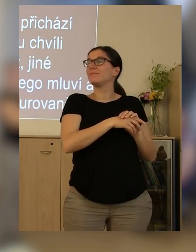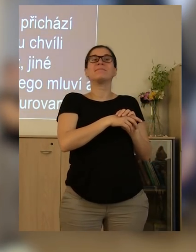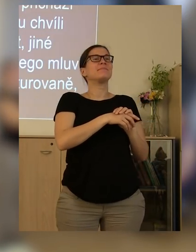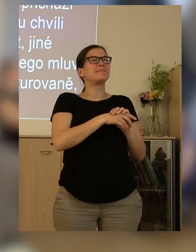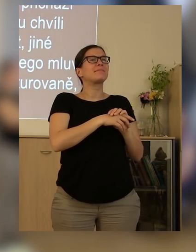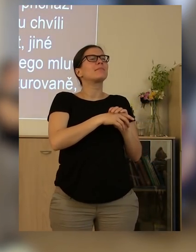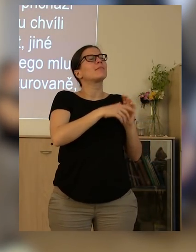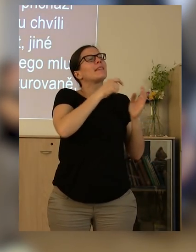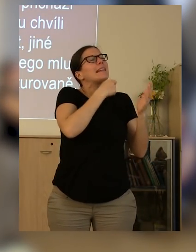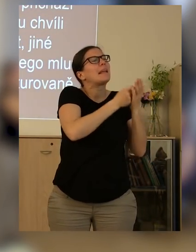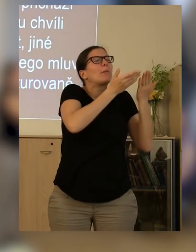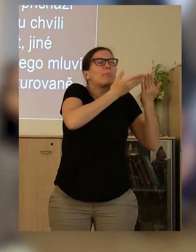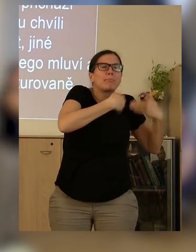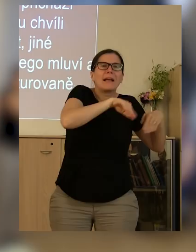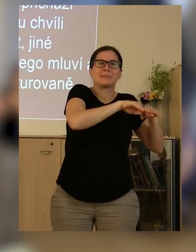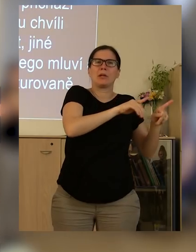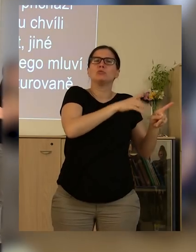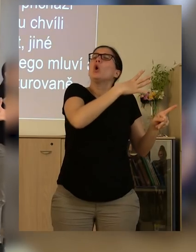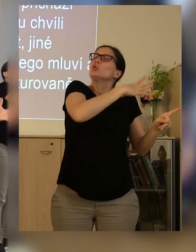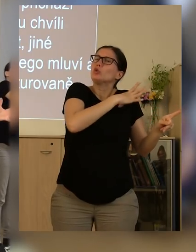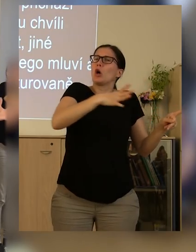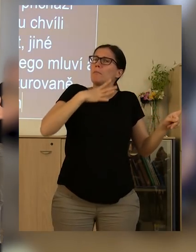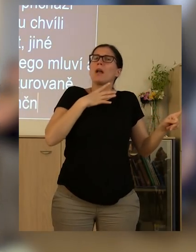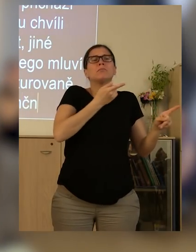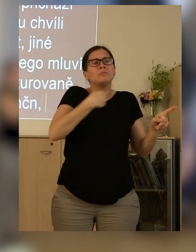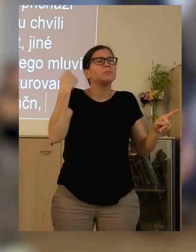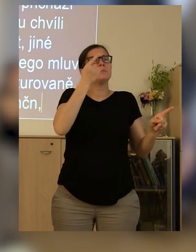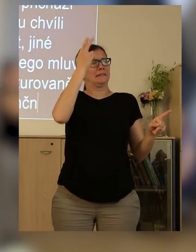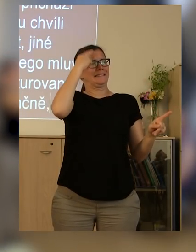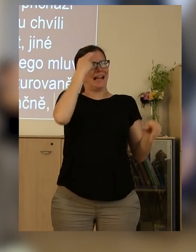jaksi bezpečně, konvenčně, tak, jak jsme zvyklí.